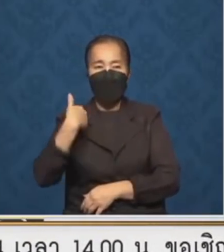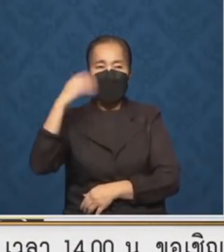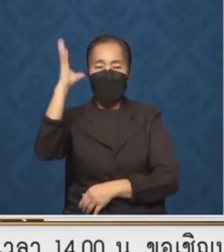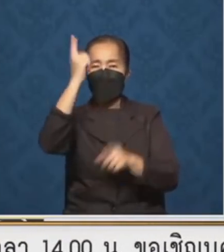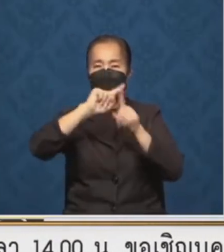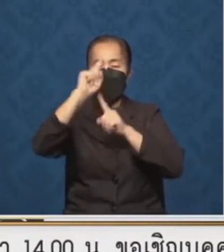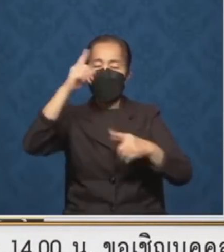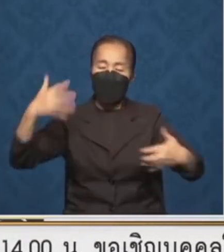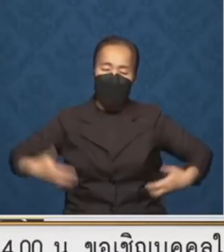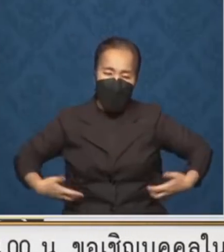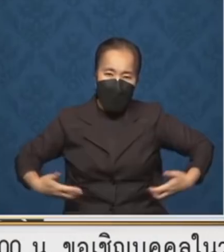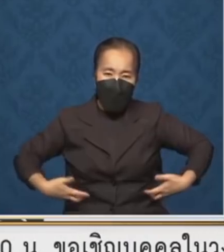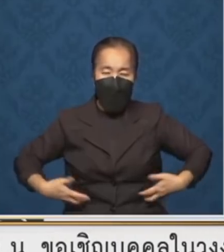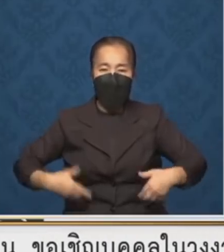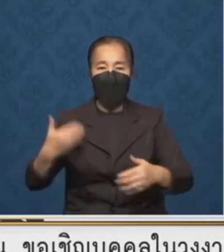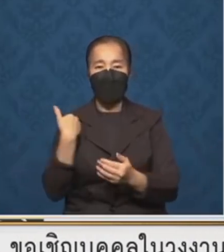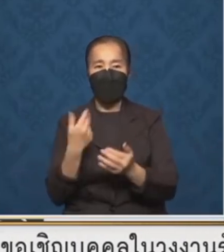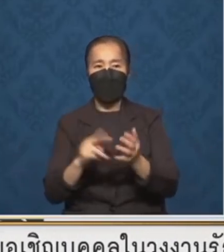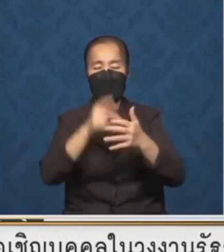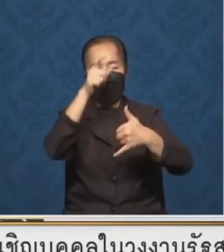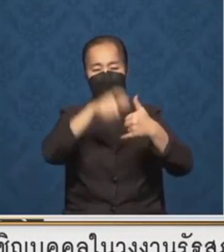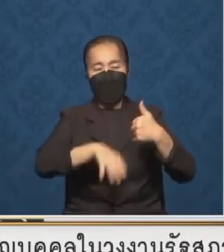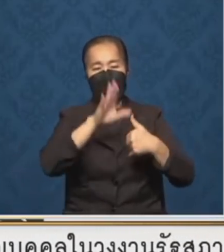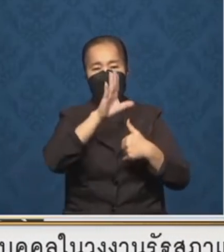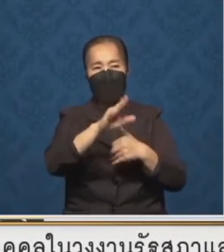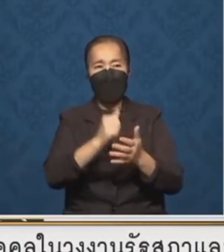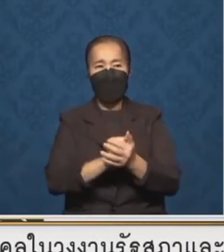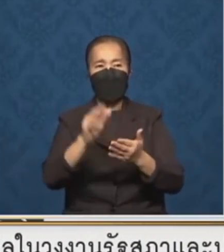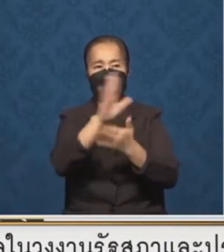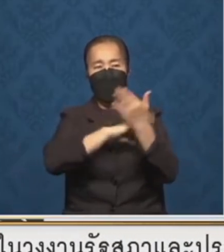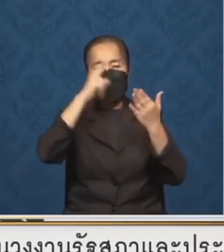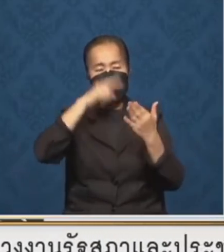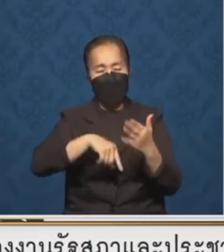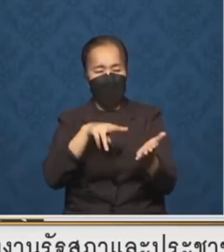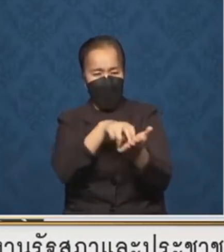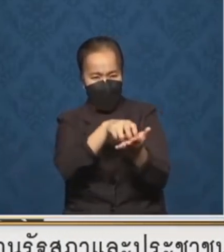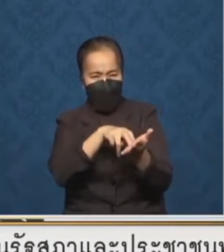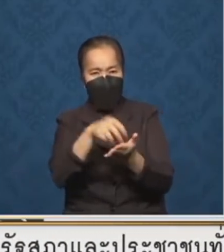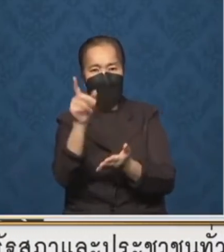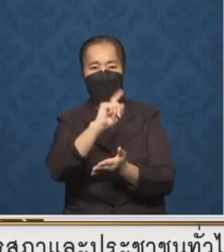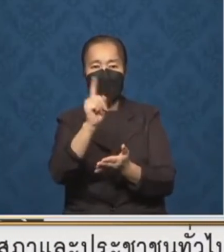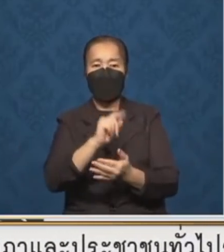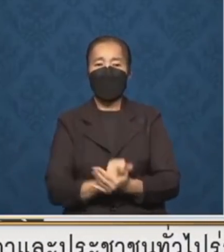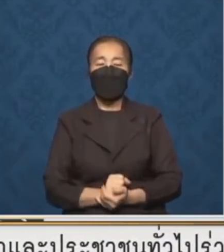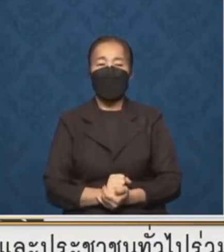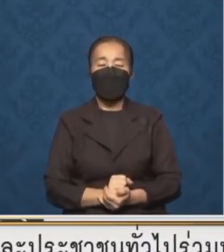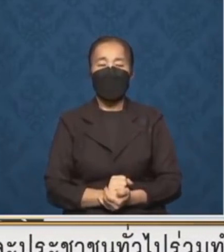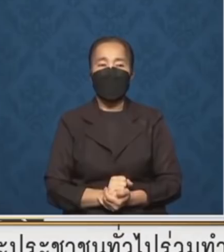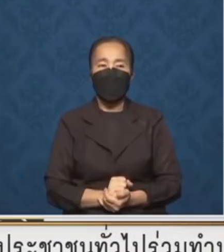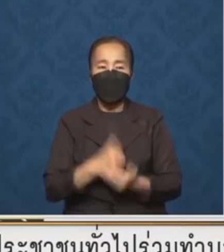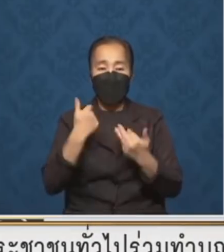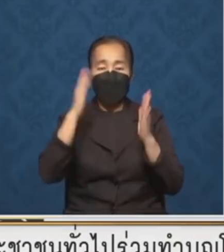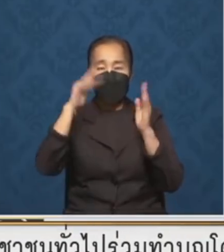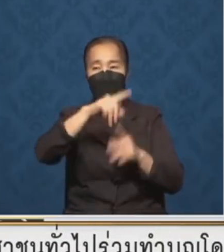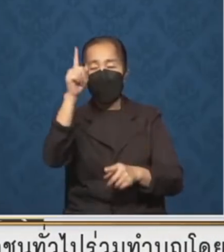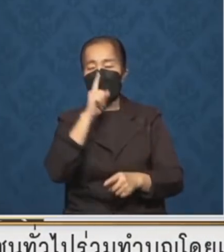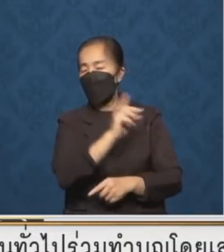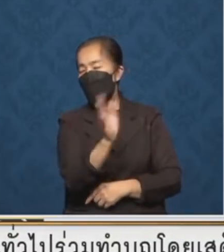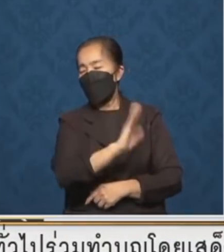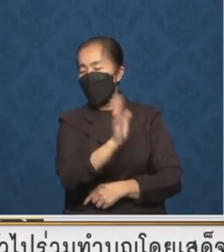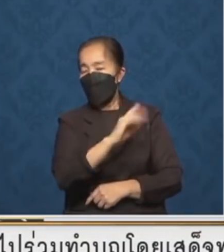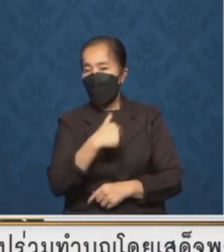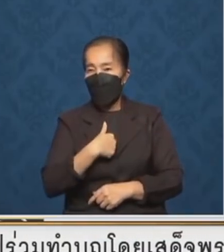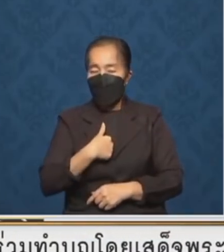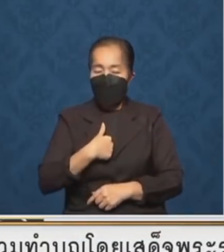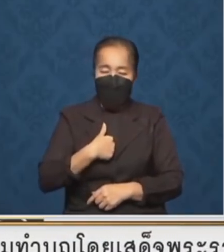ราะย่อครับว่าความมั่นคงของประเทศยูนี่มันบอบบางอะไรกันขนาดนั้นพอโดนปฏิเสธมากๆเข้าคงพยายาม